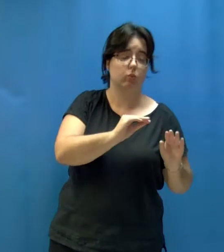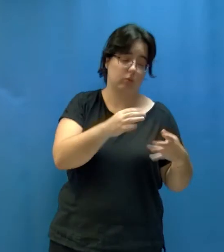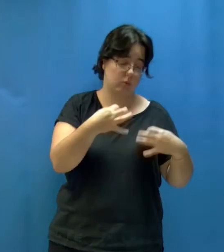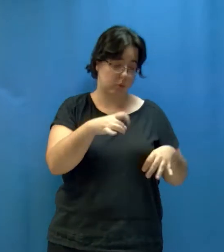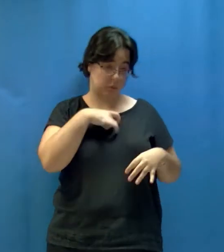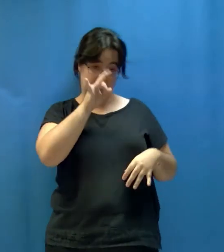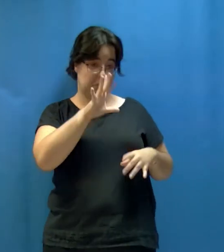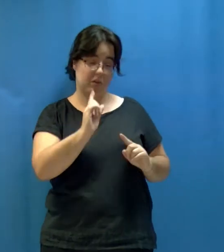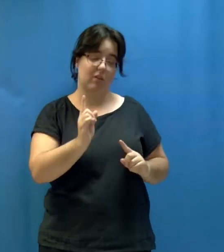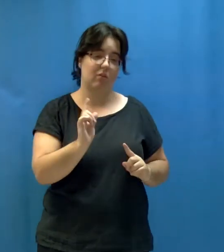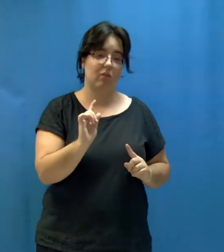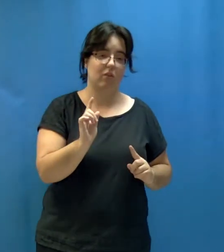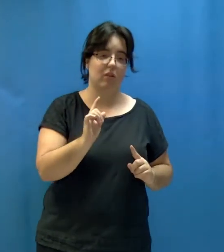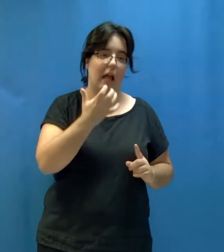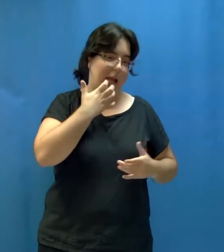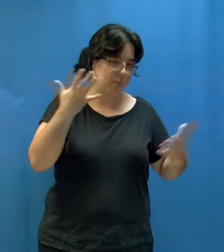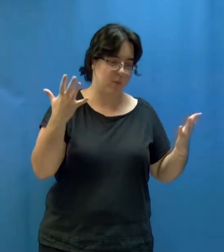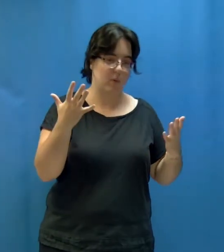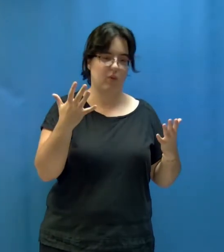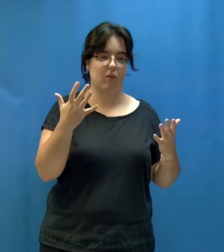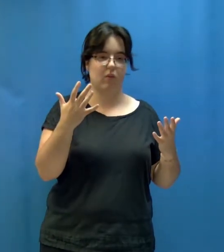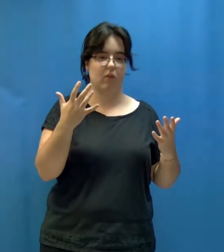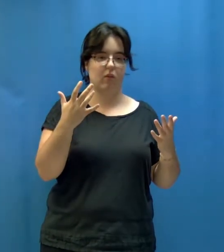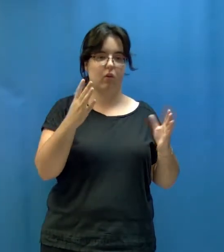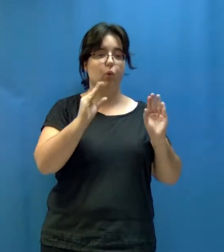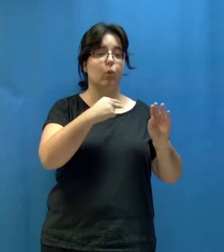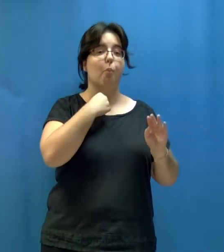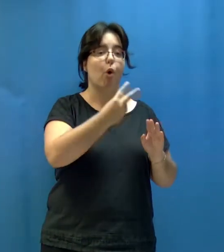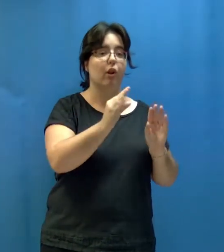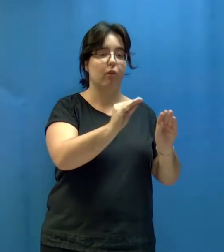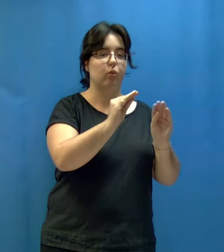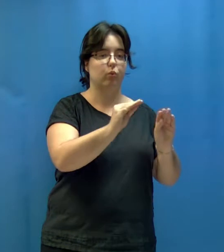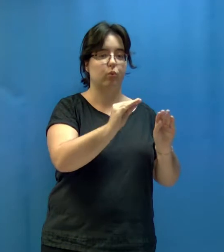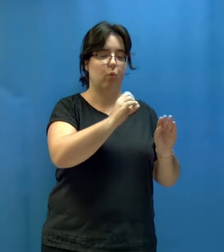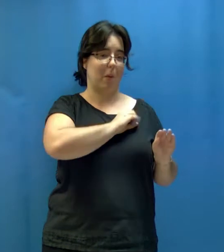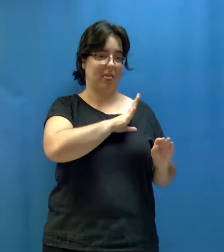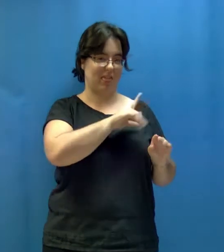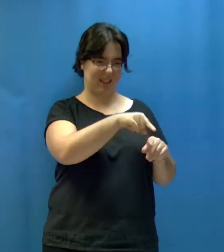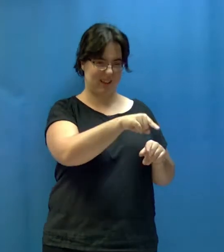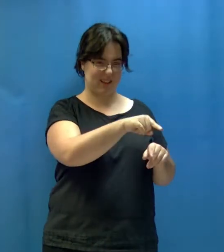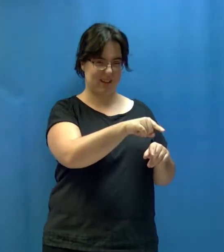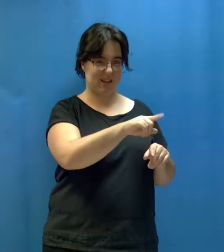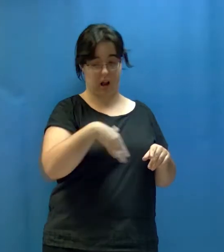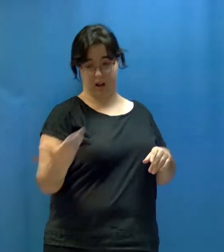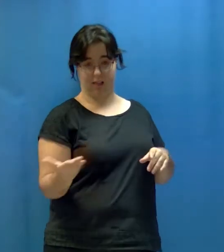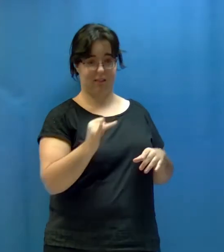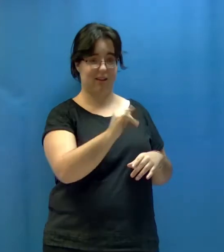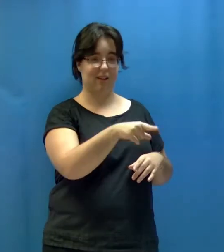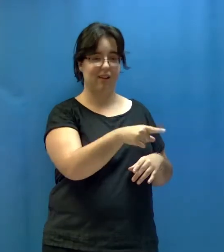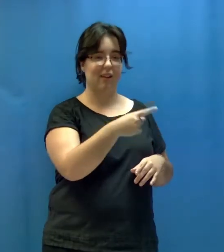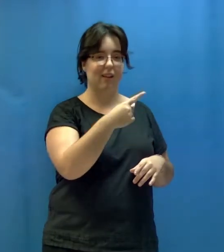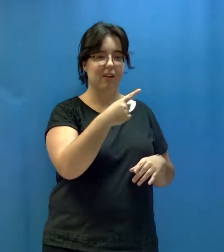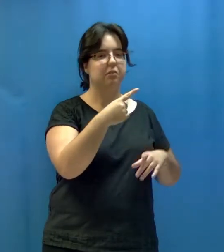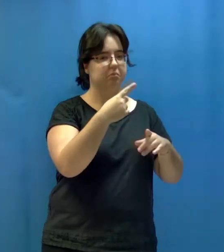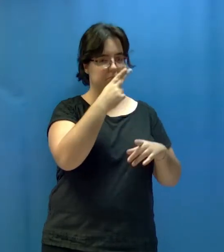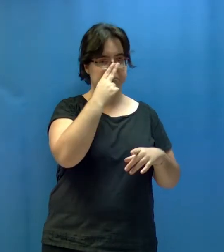i en tantes altres, no? Per exemple, i el seu portaveu adjunt, el senyor Pérez Macián, i sé que té al seu costat, té una curiosa qüestió, que